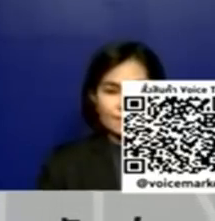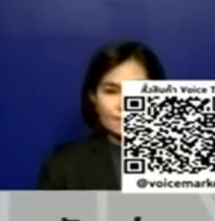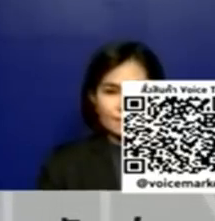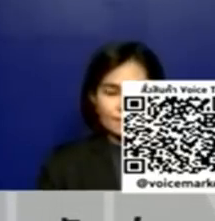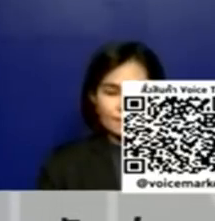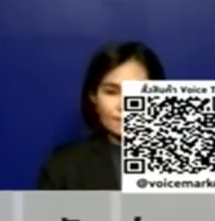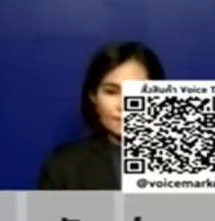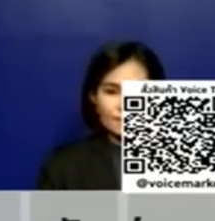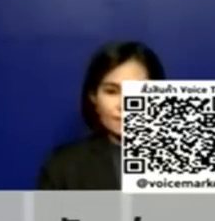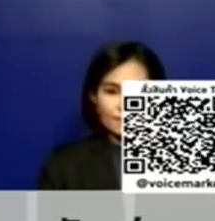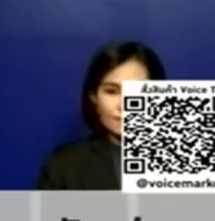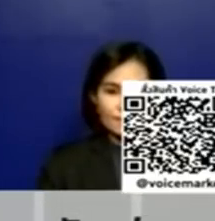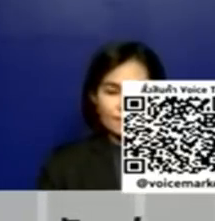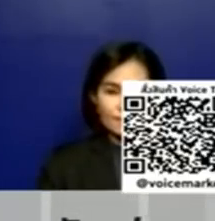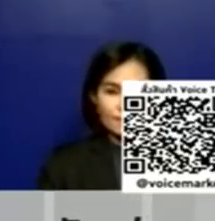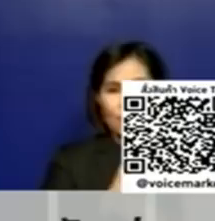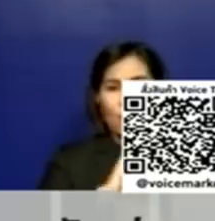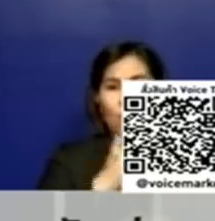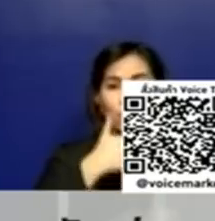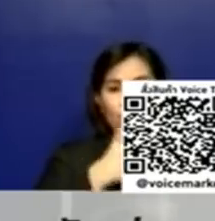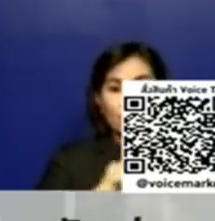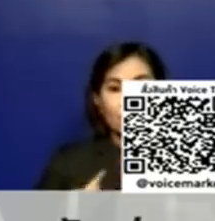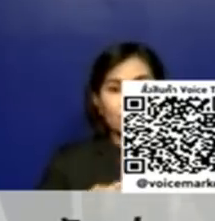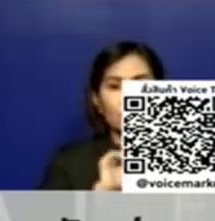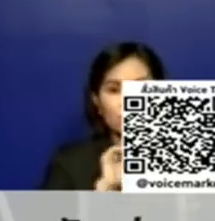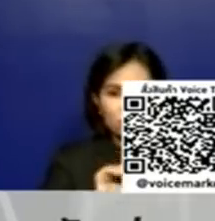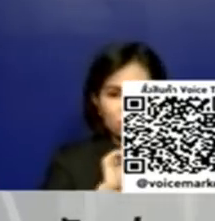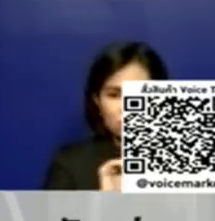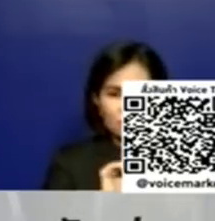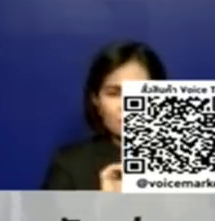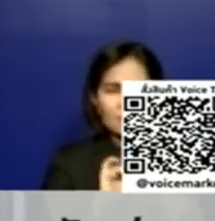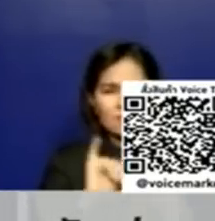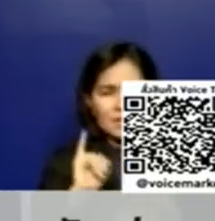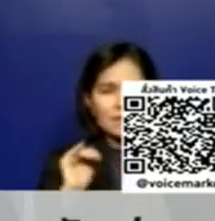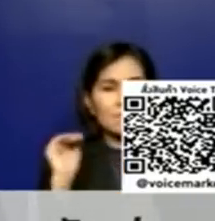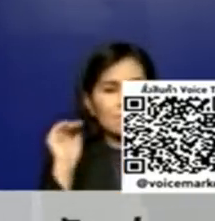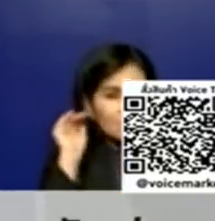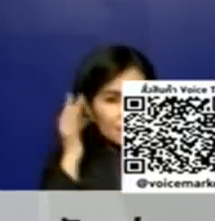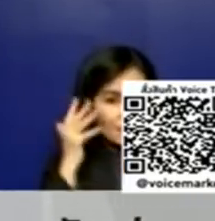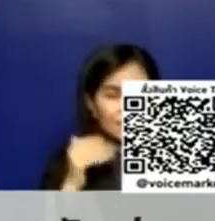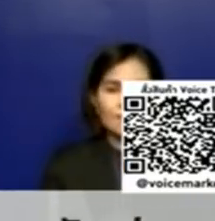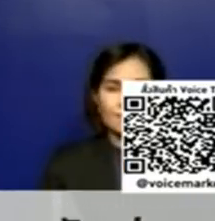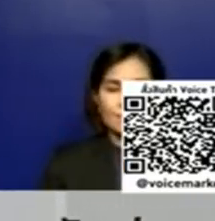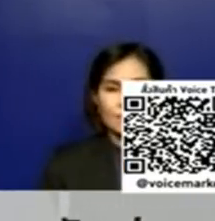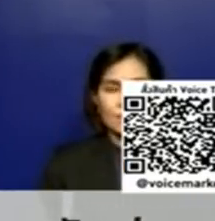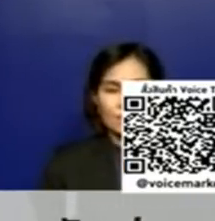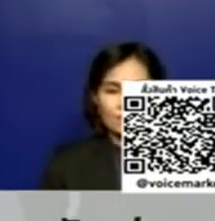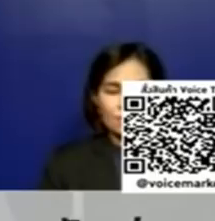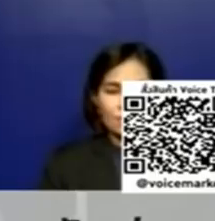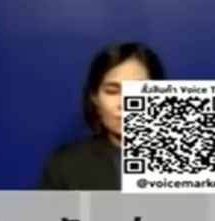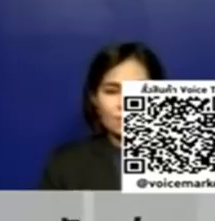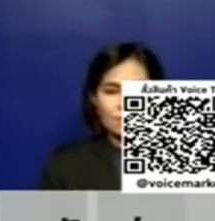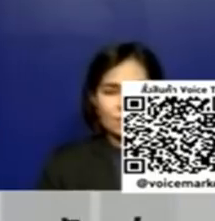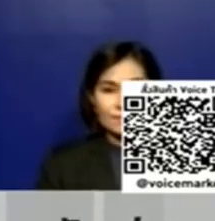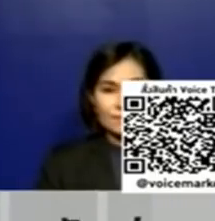มว่า คือไม่เห็นหัวประชาชนพูดจริงๆ ยิ่งตอบโอเคประเด็นนั้นประเด็นหนึ่งเขาไม่เห็นหัวประชาชนแต่ว่าประเด็นที่2คือเขายิ่งตอบลึกเท่าไหร่มันคือเข้